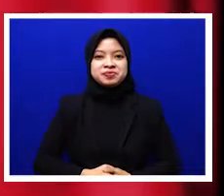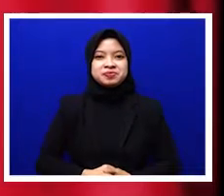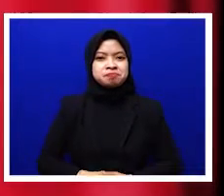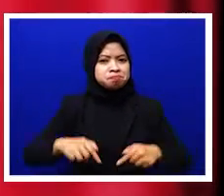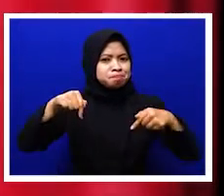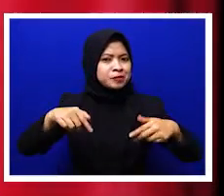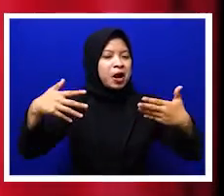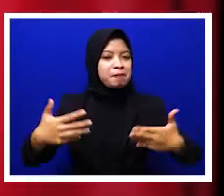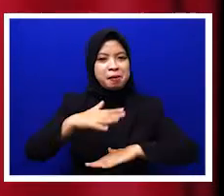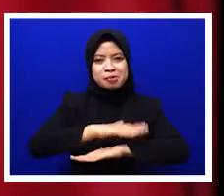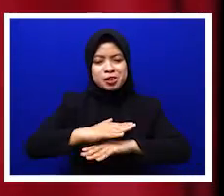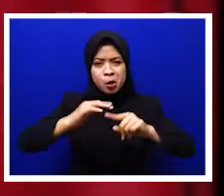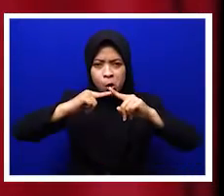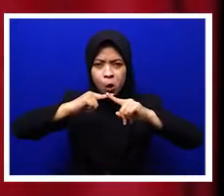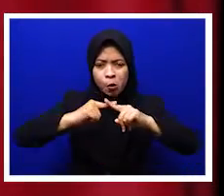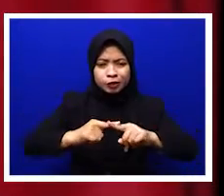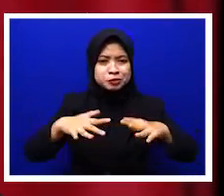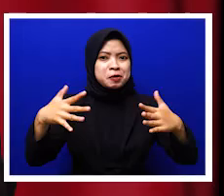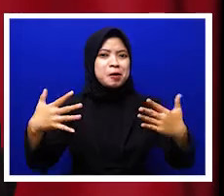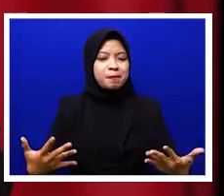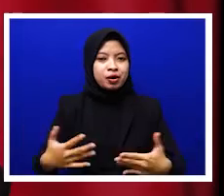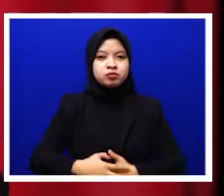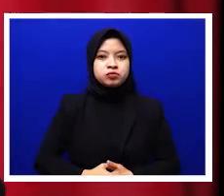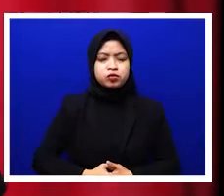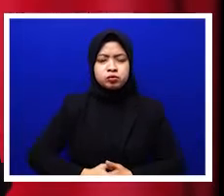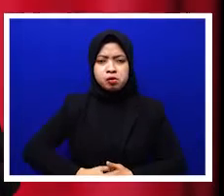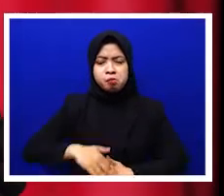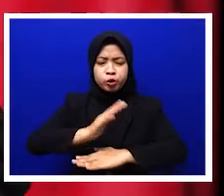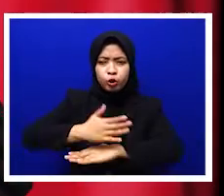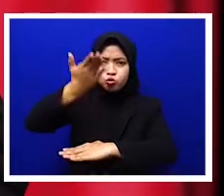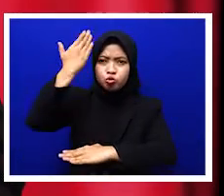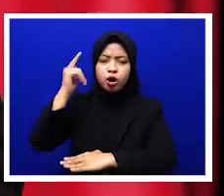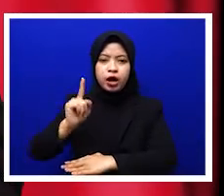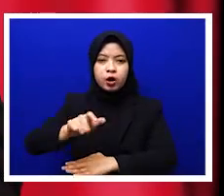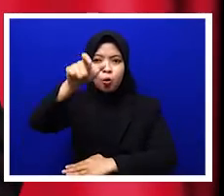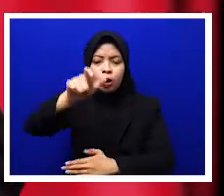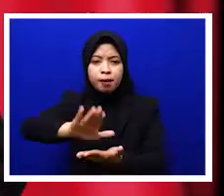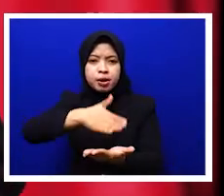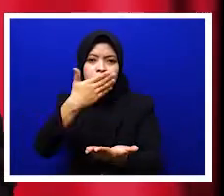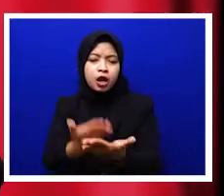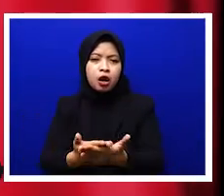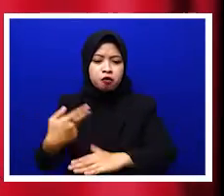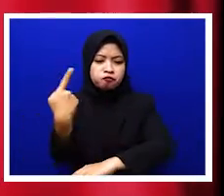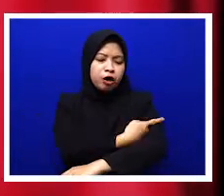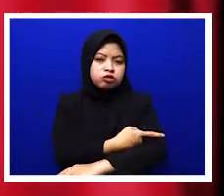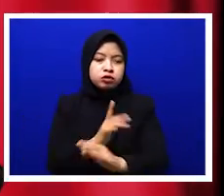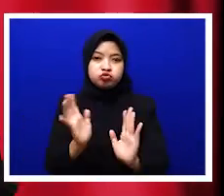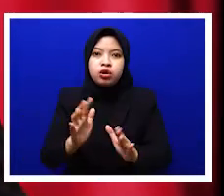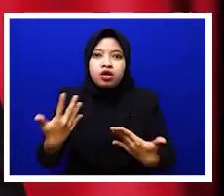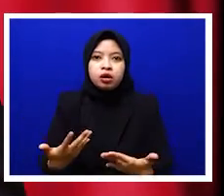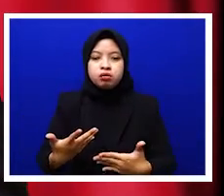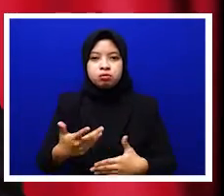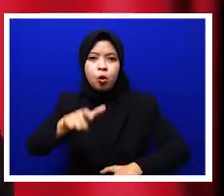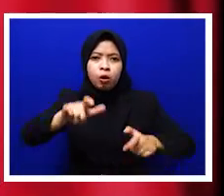Kali ini berita soal hoaxnya tuh yaitu dulu ada berita orang meninggal karena setelah divaksin. Dan ini